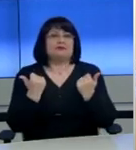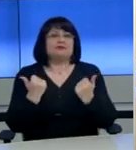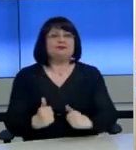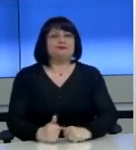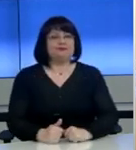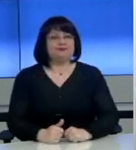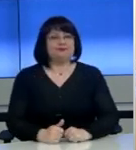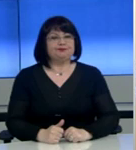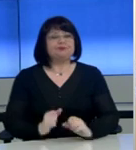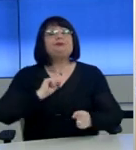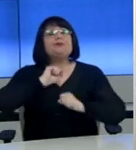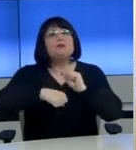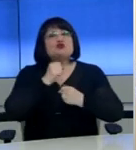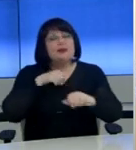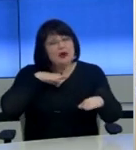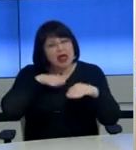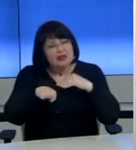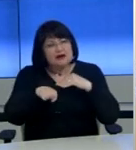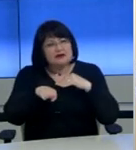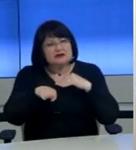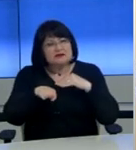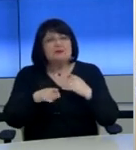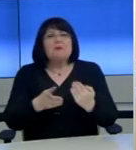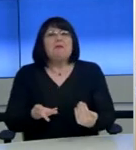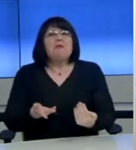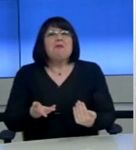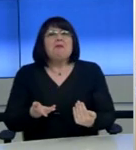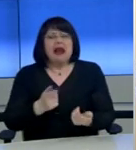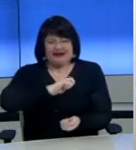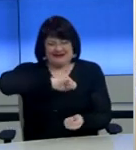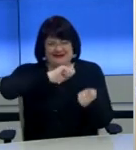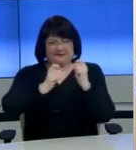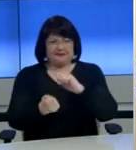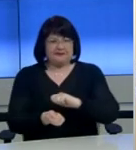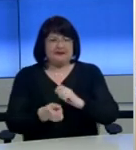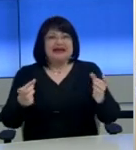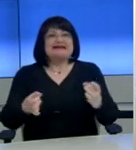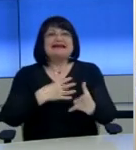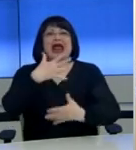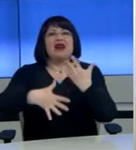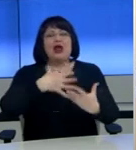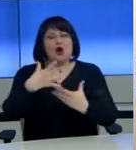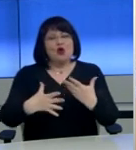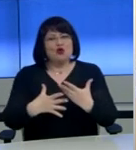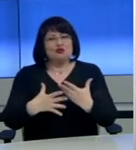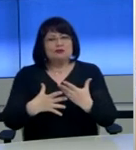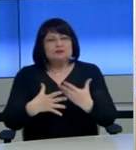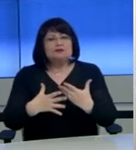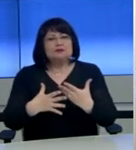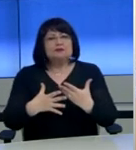της επιχείρησης του αντιπερισπασμού. Δηλαδή τη μετατροπή του σκανδάλου